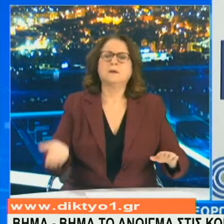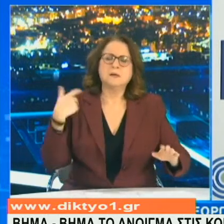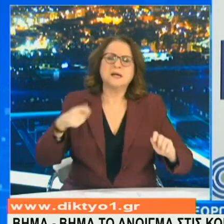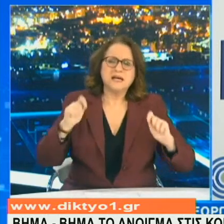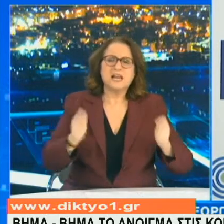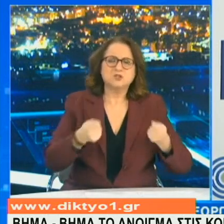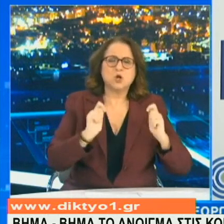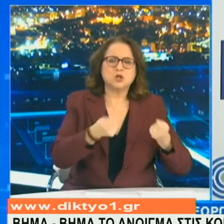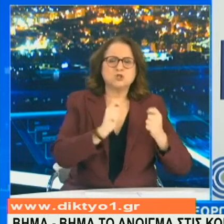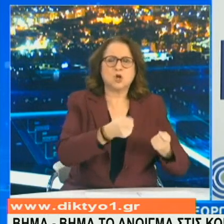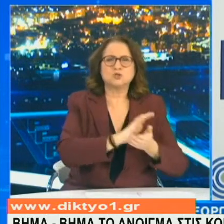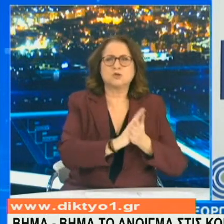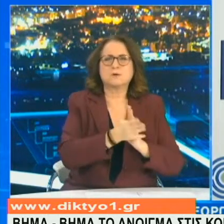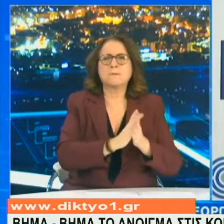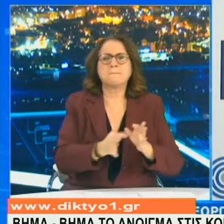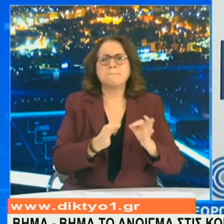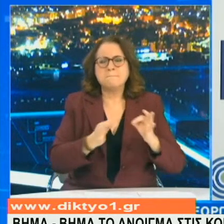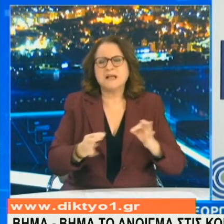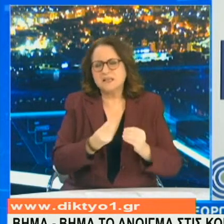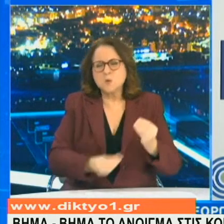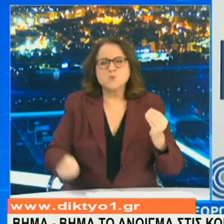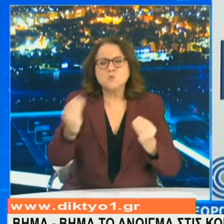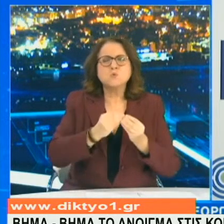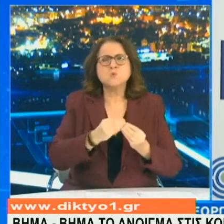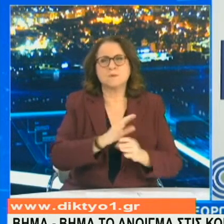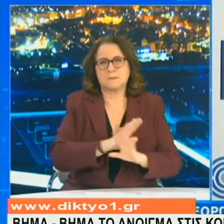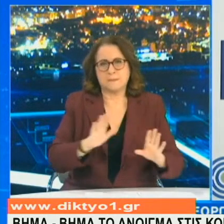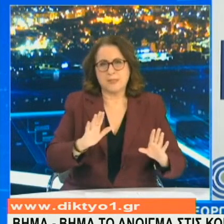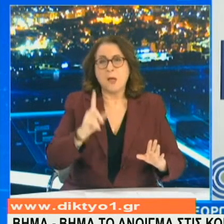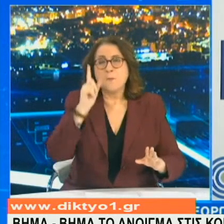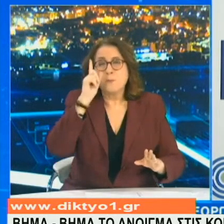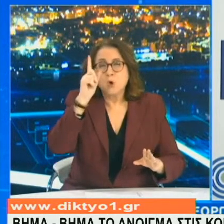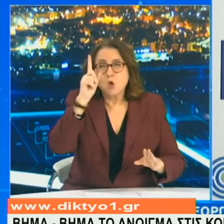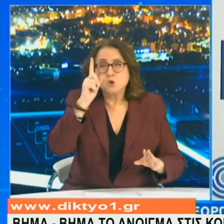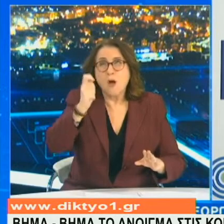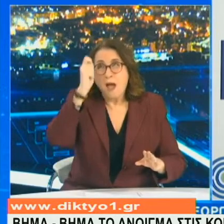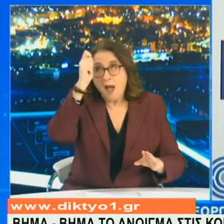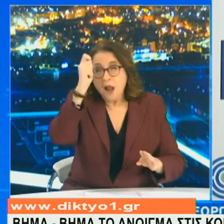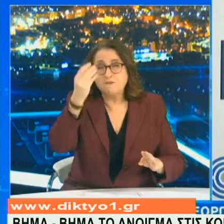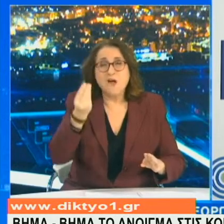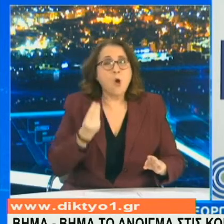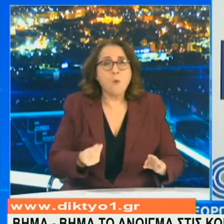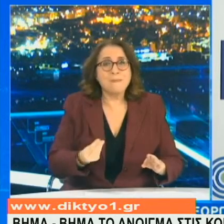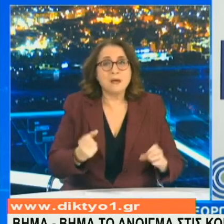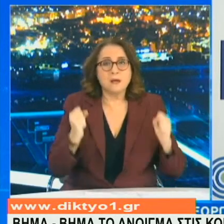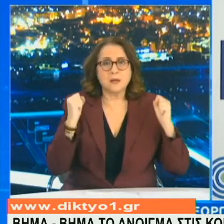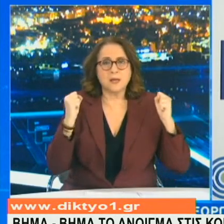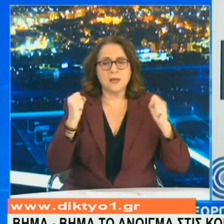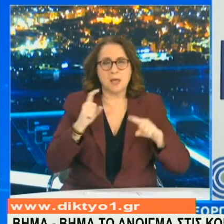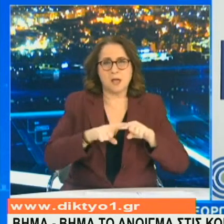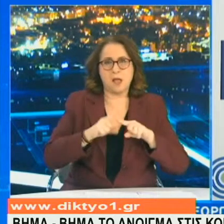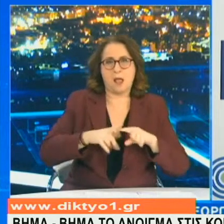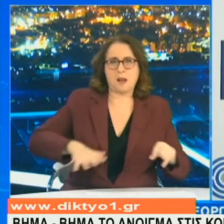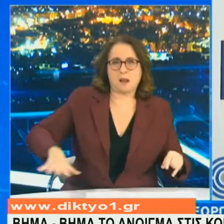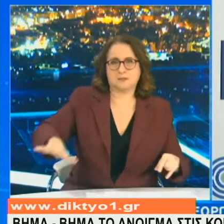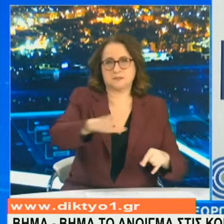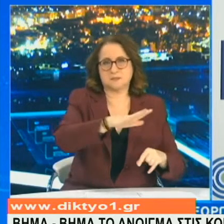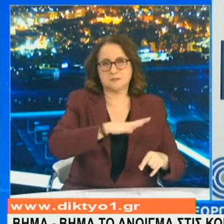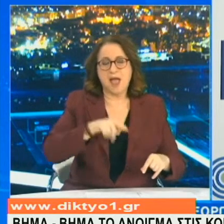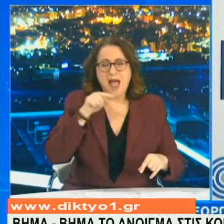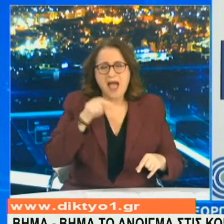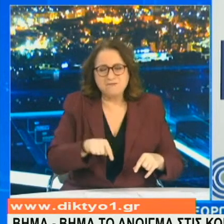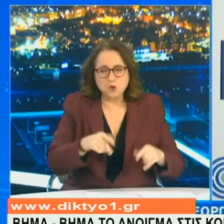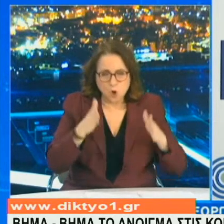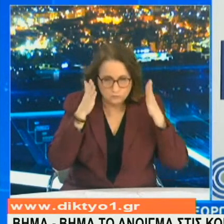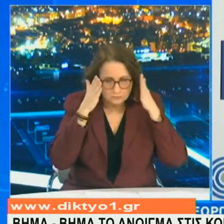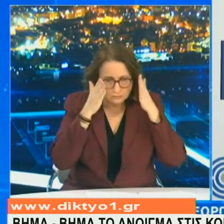μέτρα. Δεν θα ρισκάρουμε την υγεία του ελληνικού λαού. Πρέπει λοιπόν όλοι μας, με πολύ μεγάλη